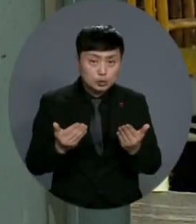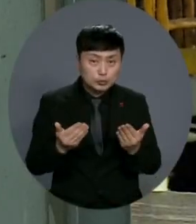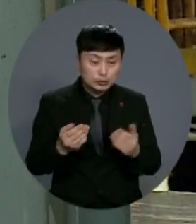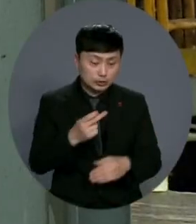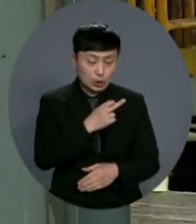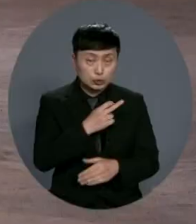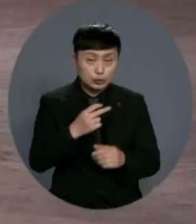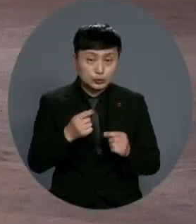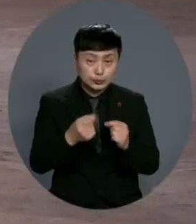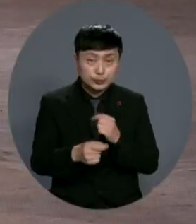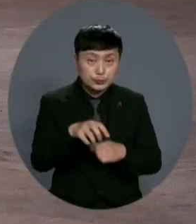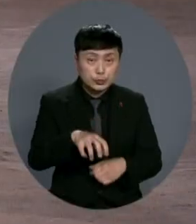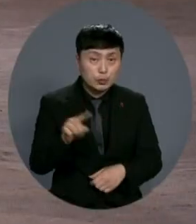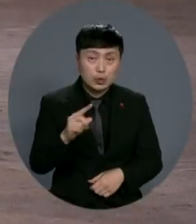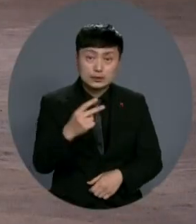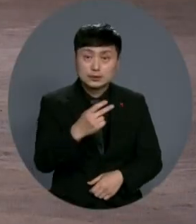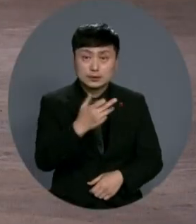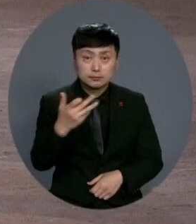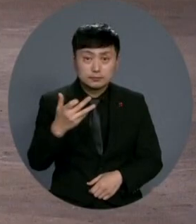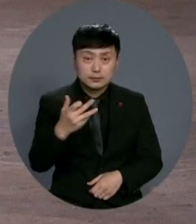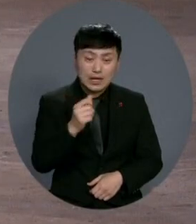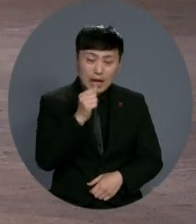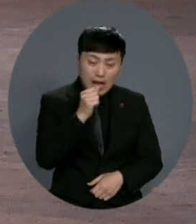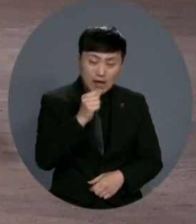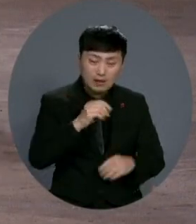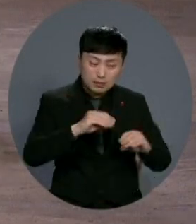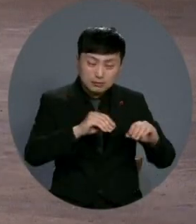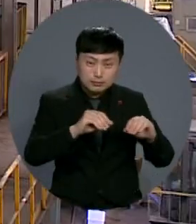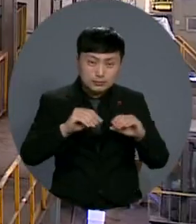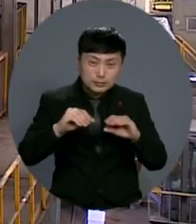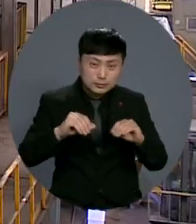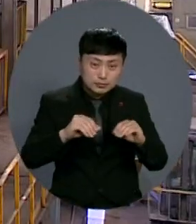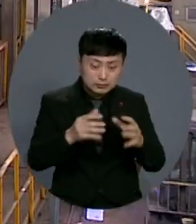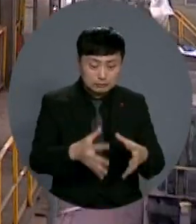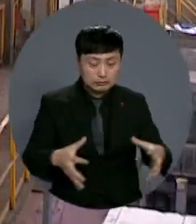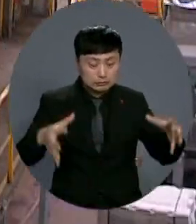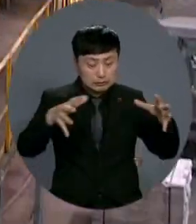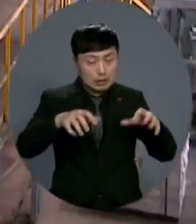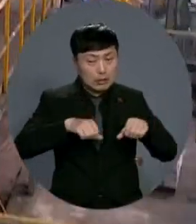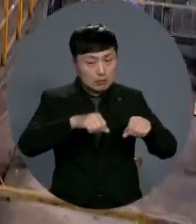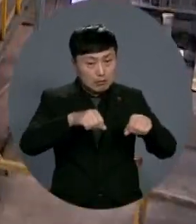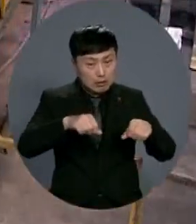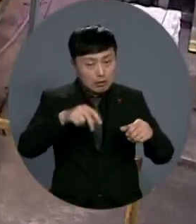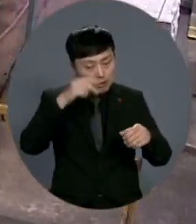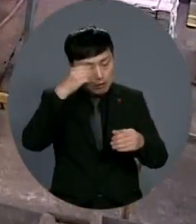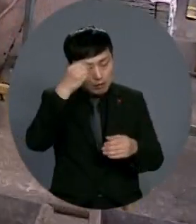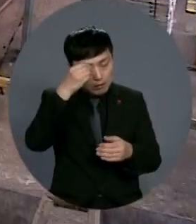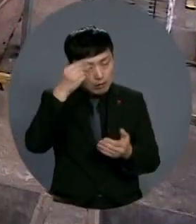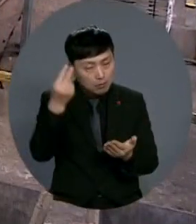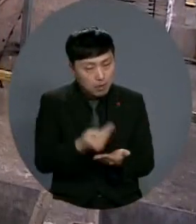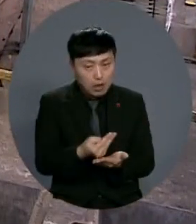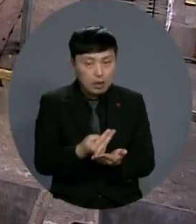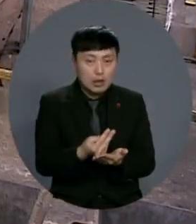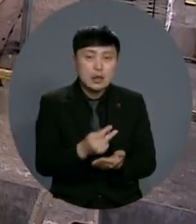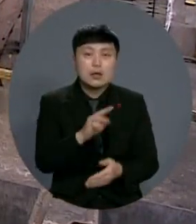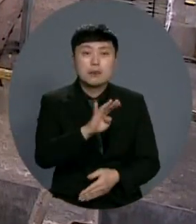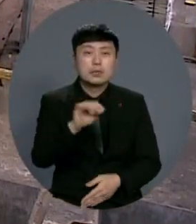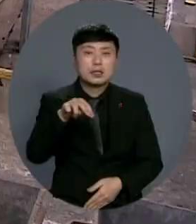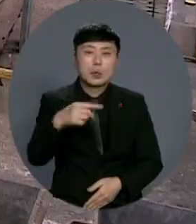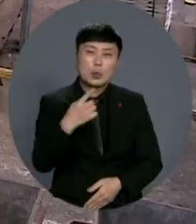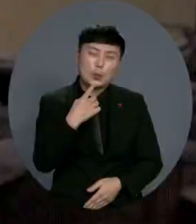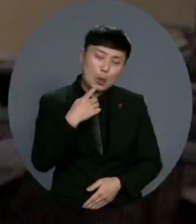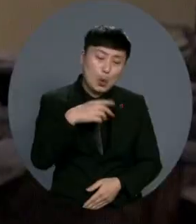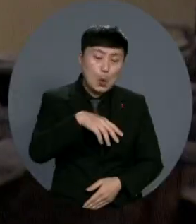관계자는 지난 2018년 금속 찌꺼기가 든 침전조 청소 중 넘어진 노동자가 비소 등을 흡입해 사망한